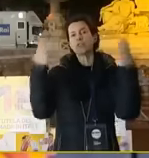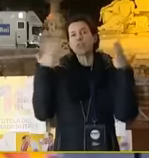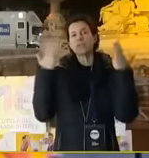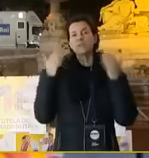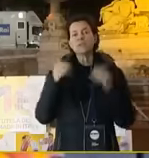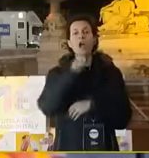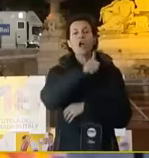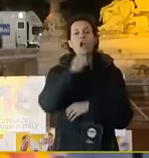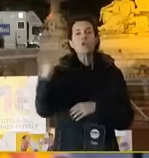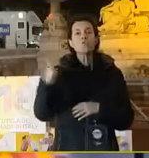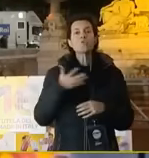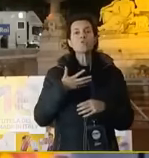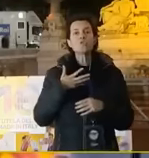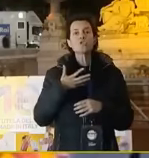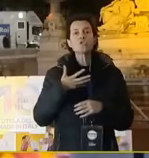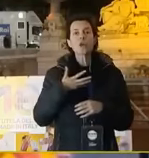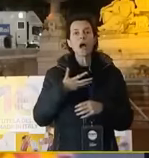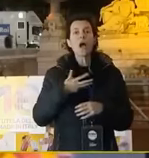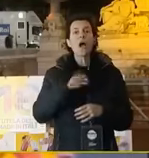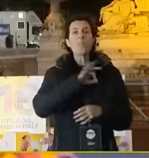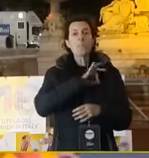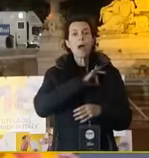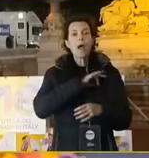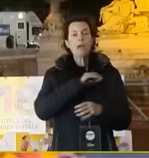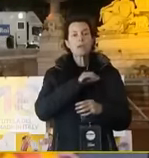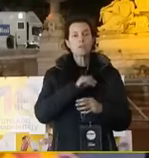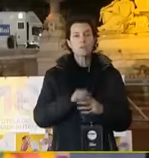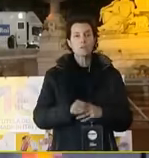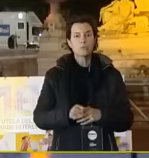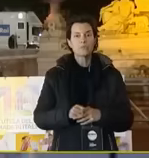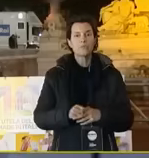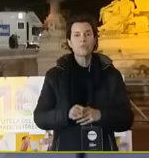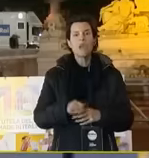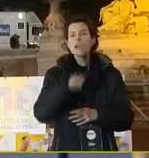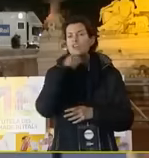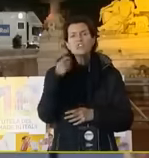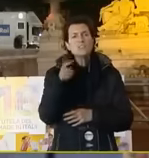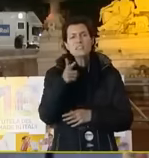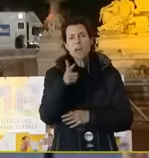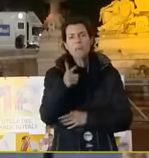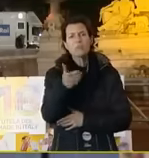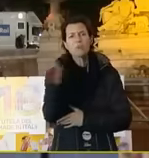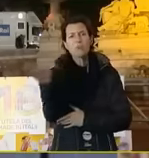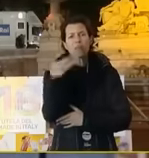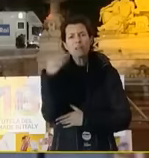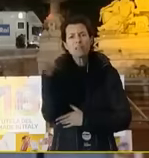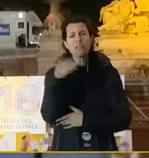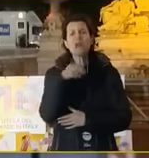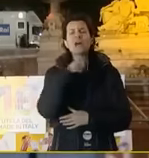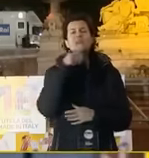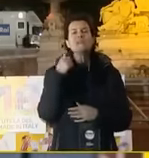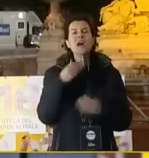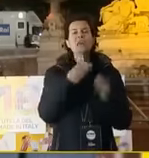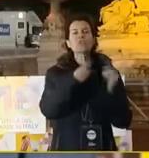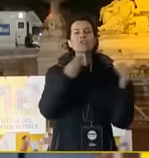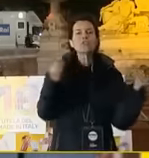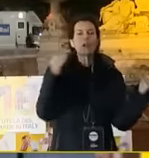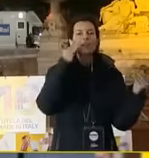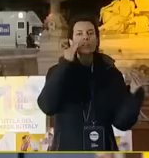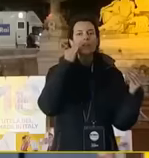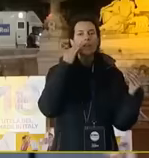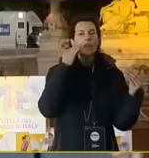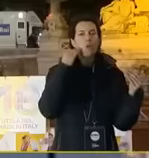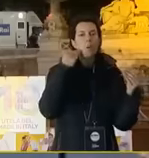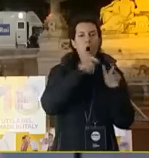parte di merito in questa rivoluzione stupenda, che non ha bisogno di bandiere ma ha bisogno di tante uomini e donne, perché è un nuovo